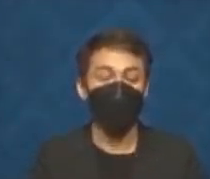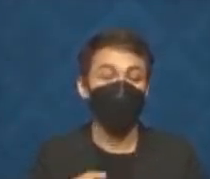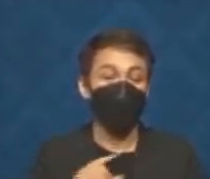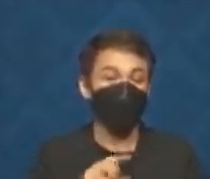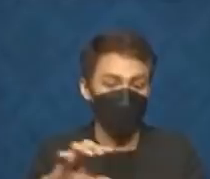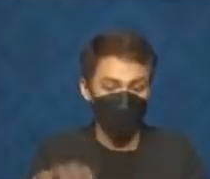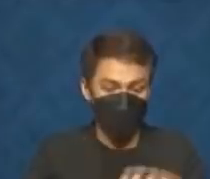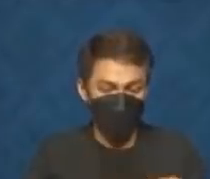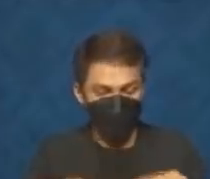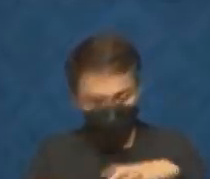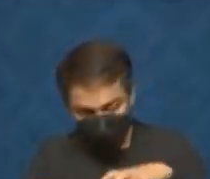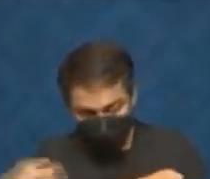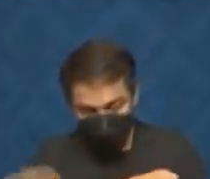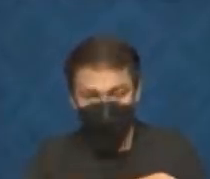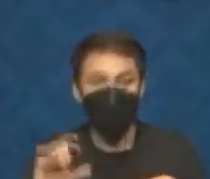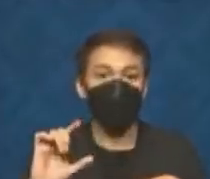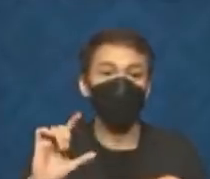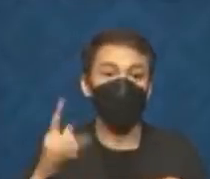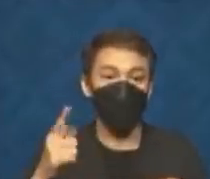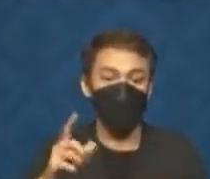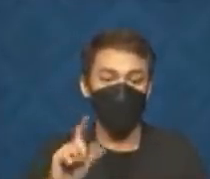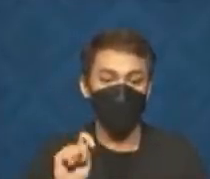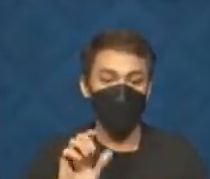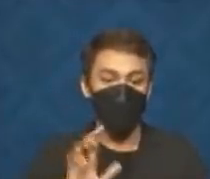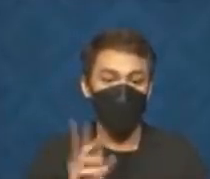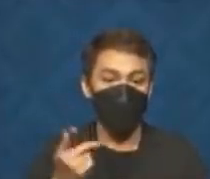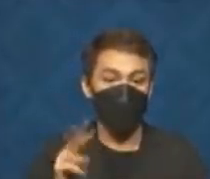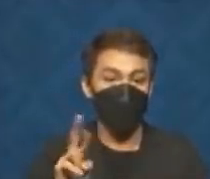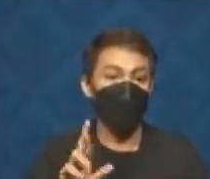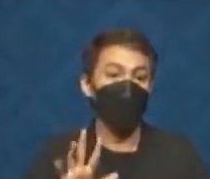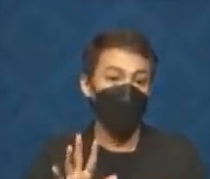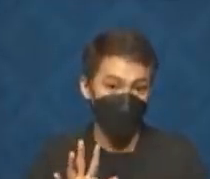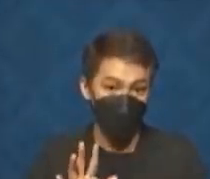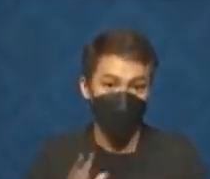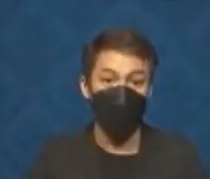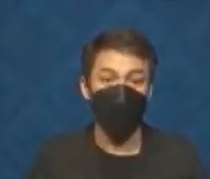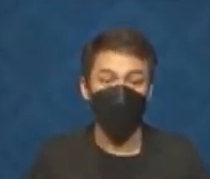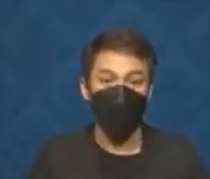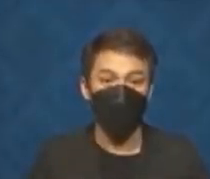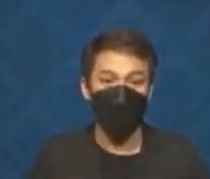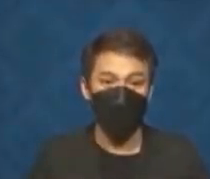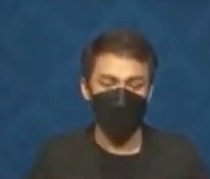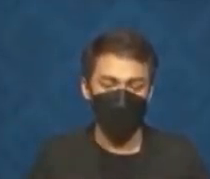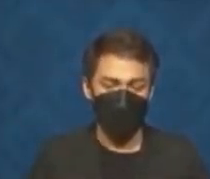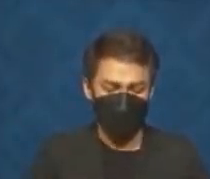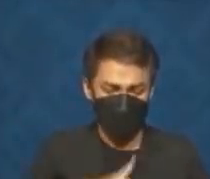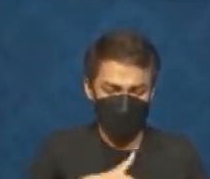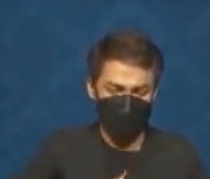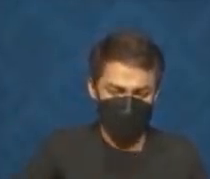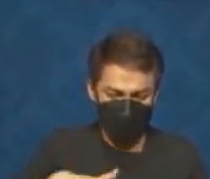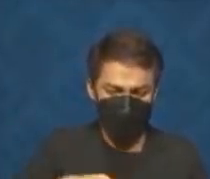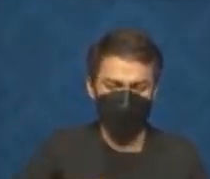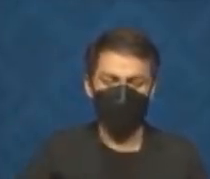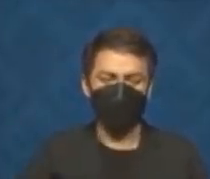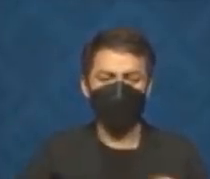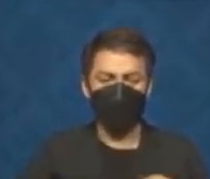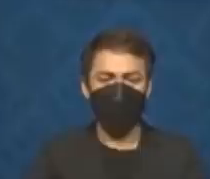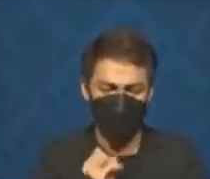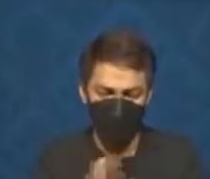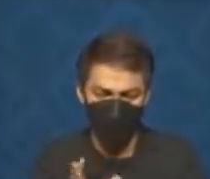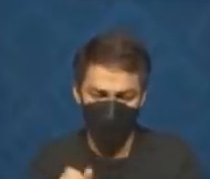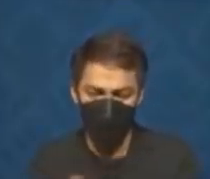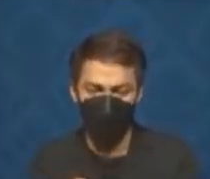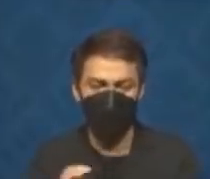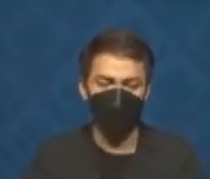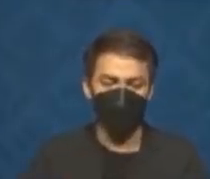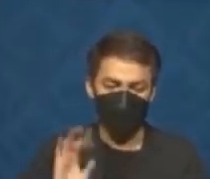อชลนาถรู้สึกจะสำนึกหรือเปล่าไม่ทราบแต่ถ้าเกิดคุณหมอชลนาถบอกว่ามีการแจกกล้วยมีการฉีดวัคซีน